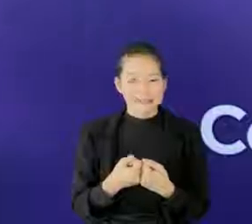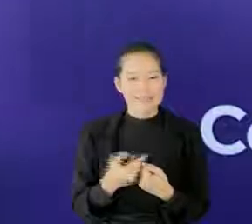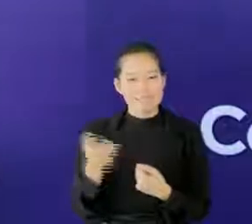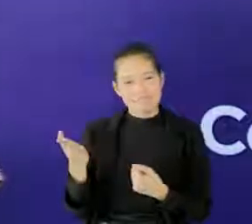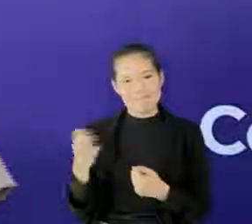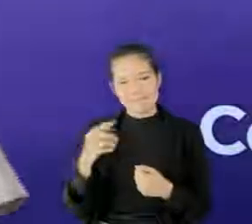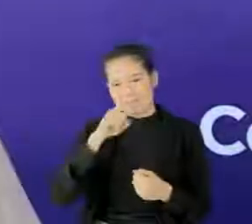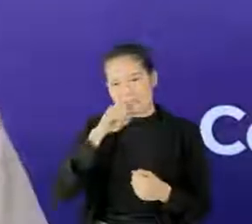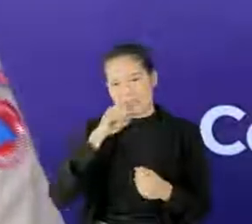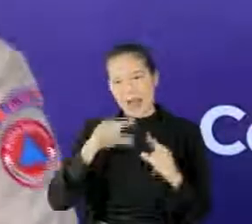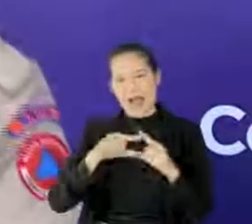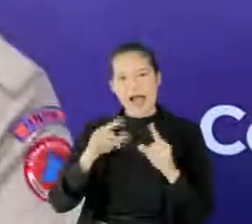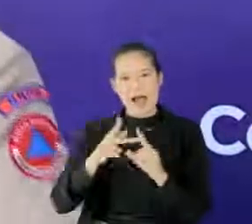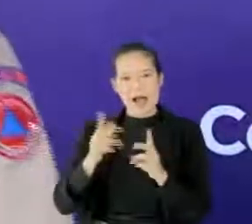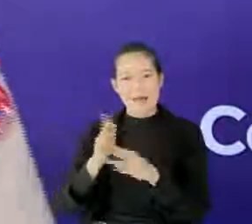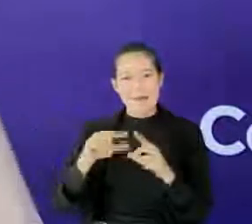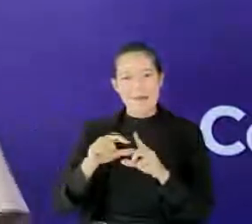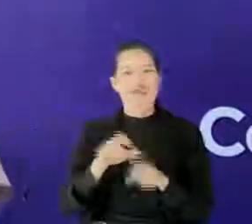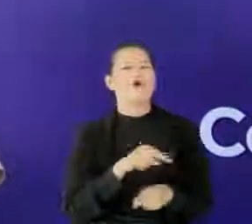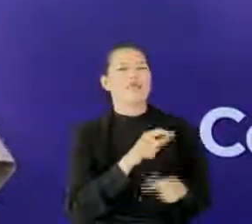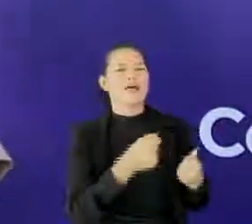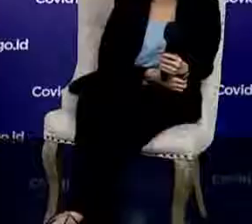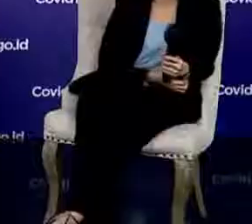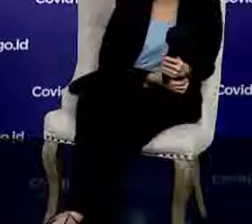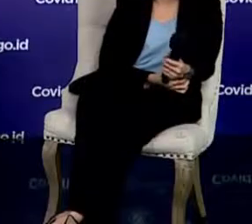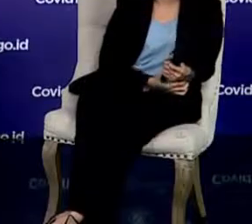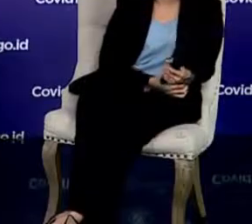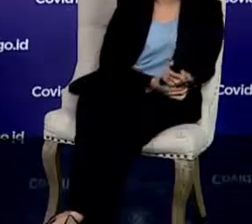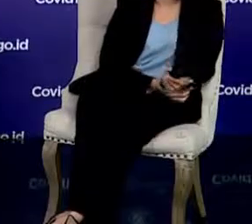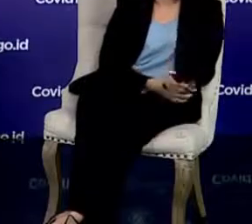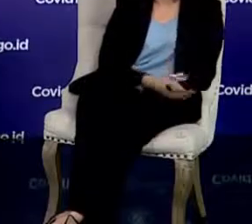Albar. Harus jadi peluang Pak Jenderal. Itu tadi.